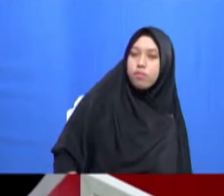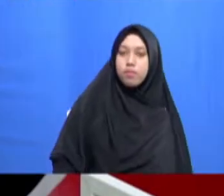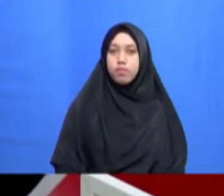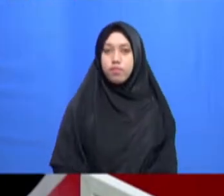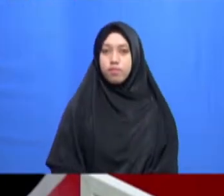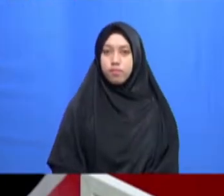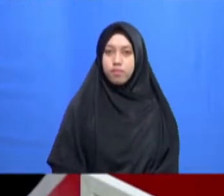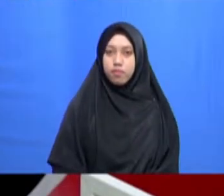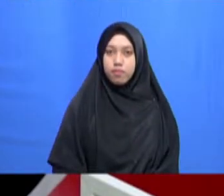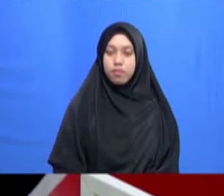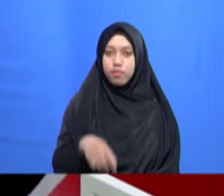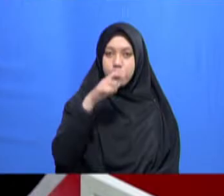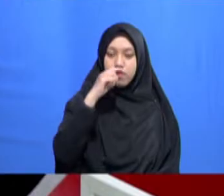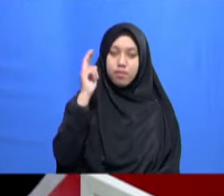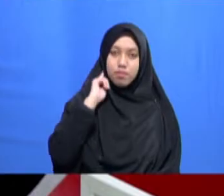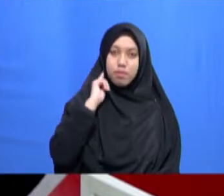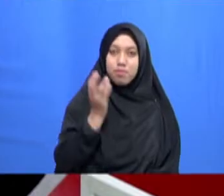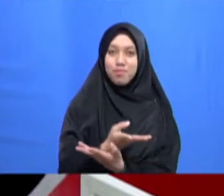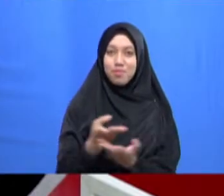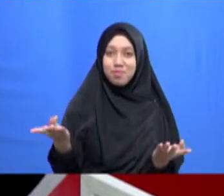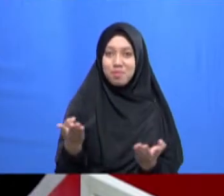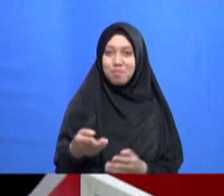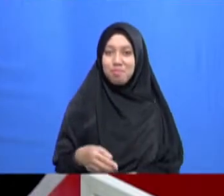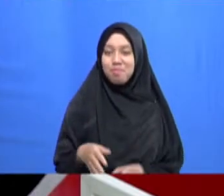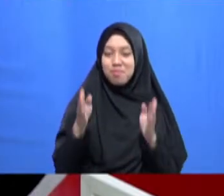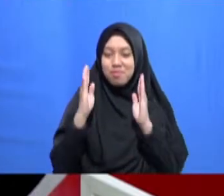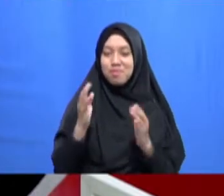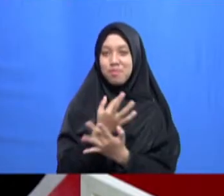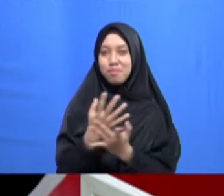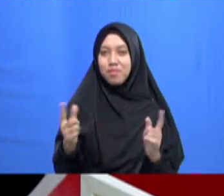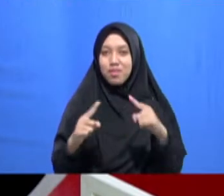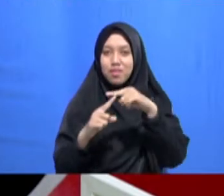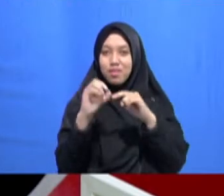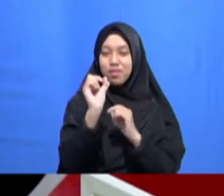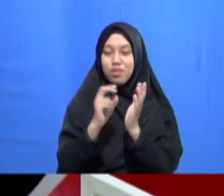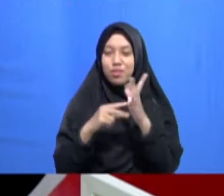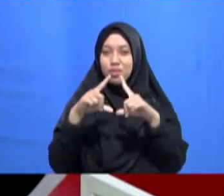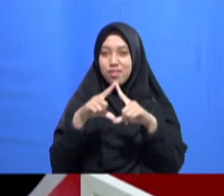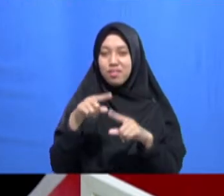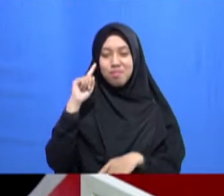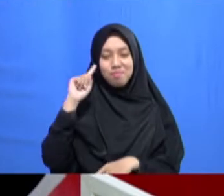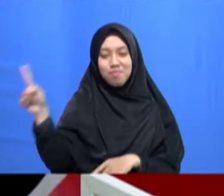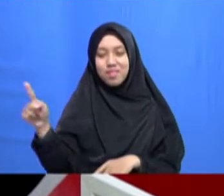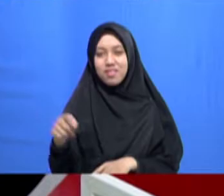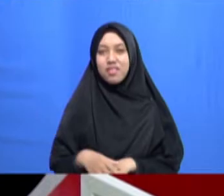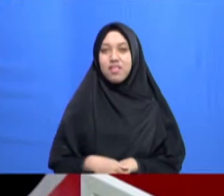Baik, pemirsa TVRI Sulawesi Tengah, terkhusus masyarakat Kabupaten Tojo Una-Una dan juga pendengar setia RRI Ampana. Setelah kita menyaksikan,